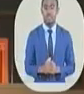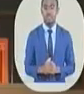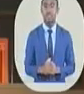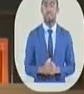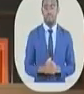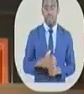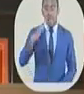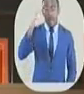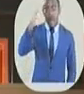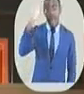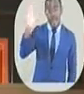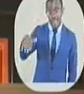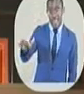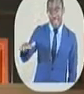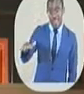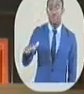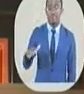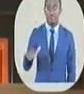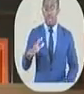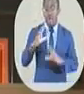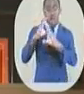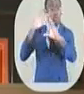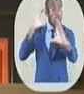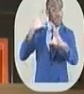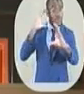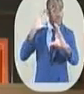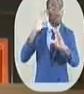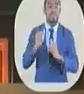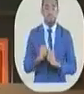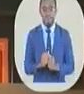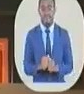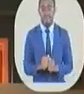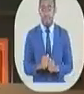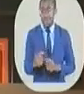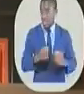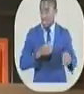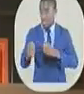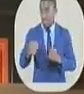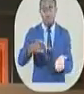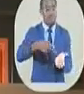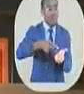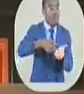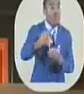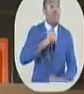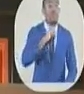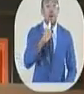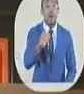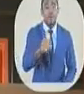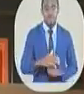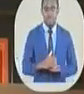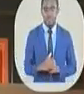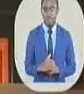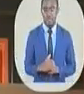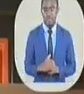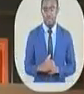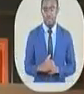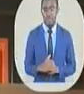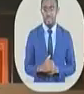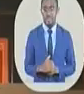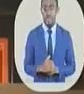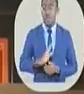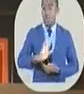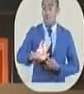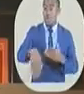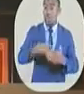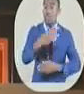Les transports terrestres assurés par les compagnies publiques seront totalement gratuits